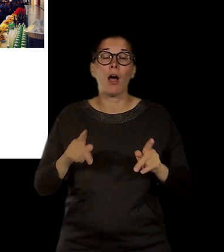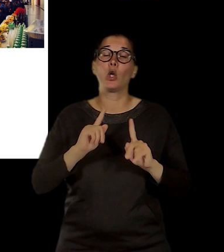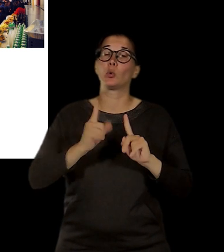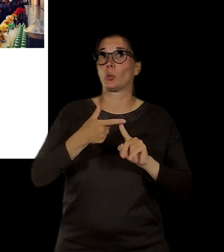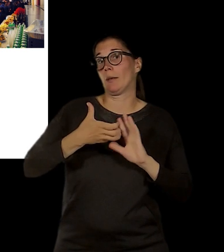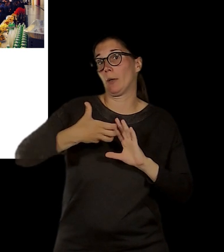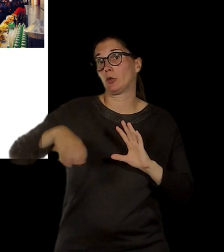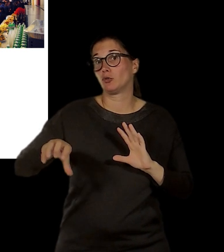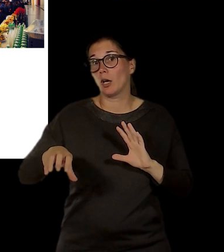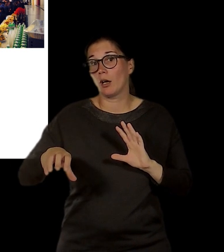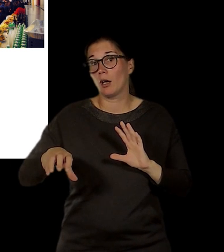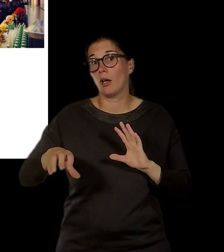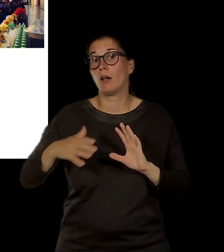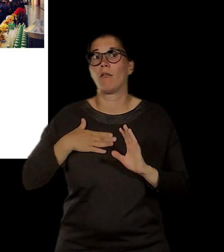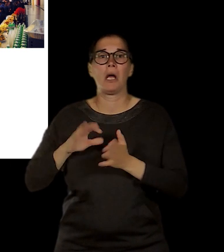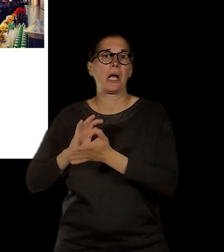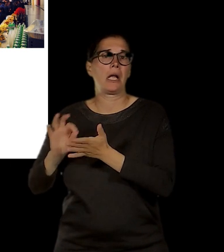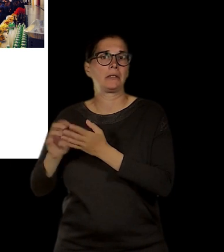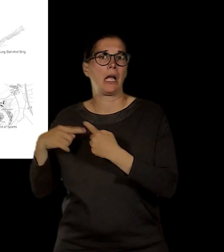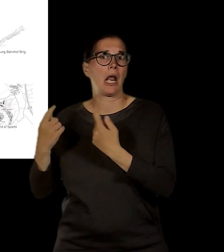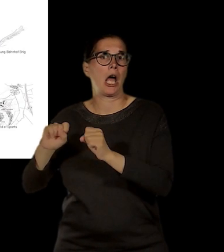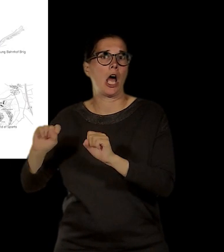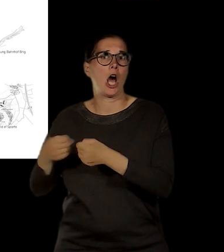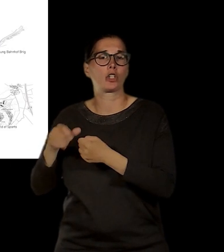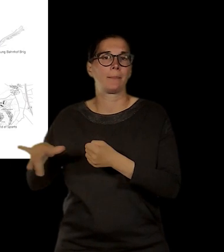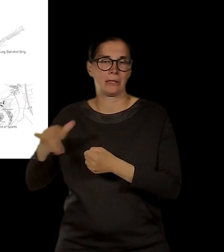kde naše kancelář byla založena v Kalifornii.